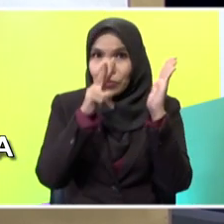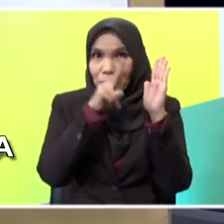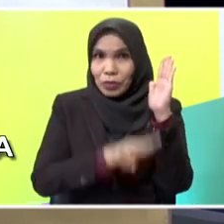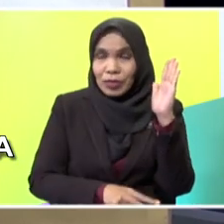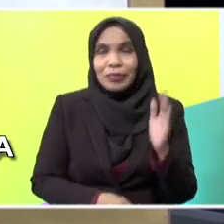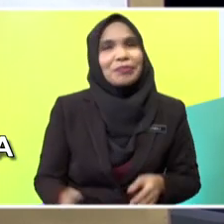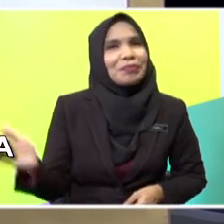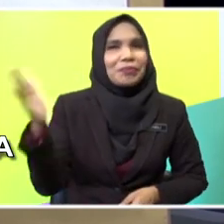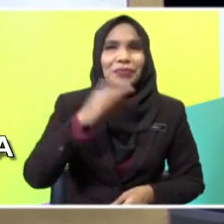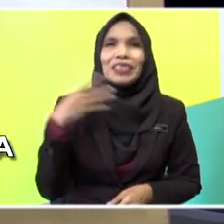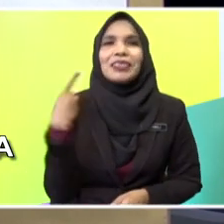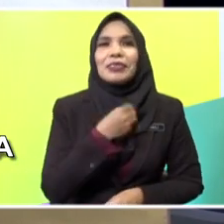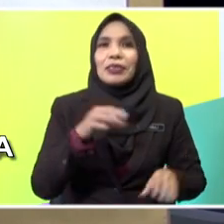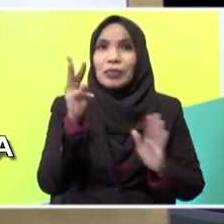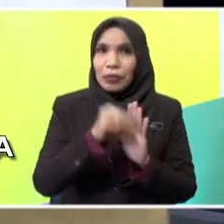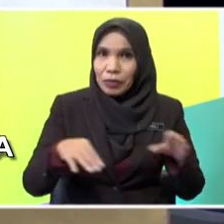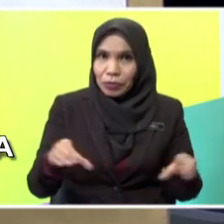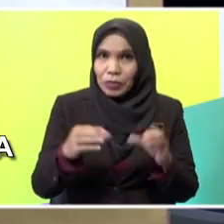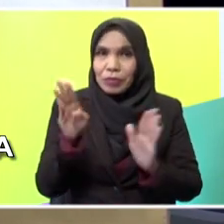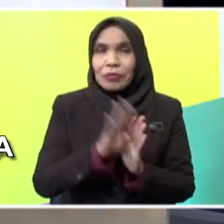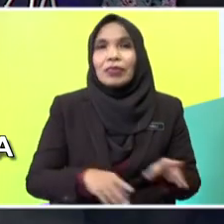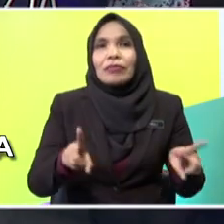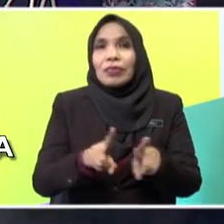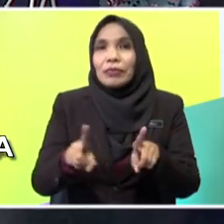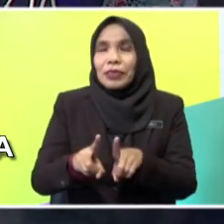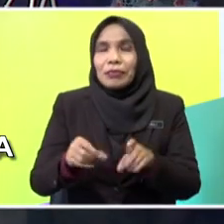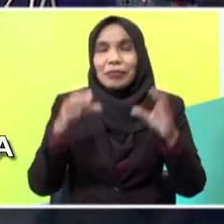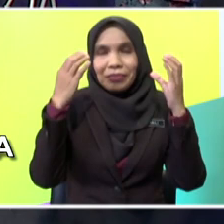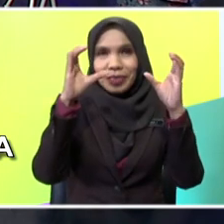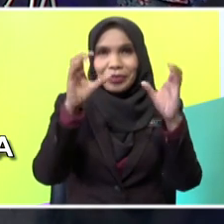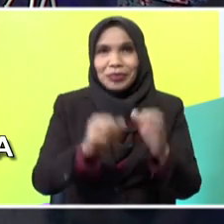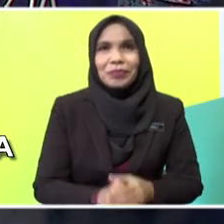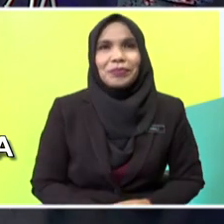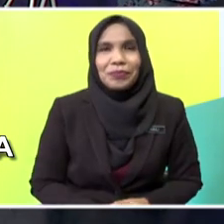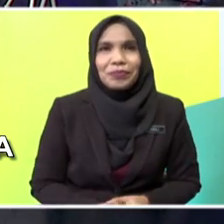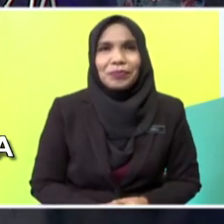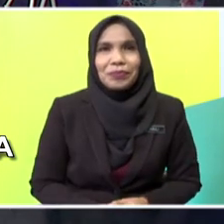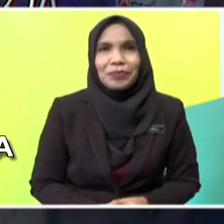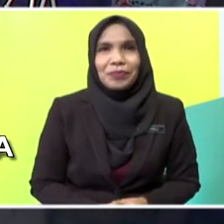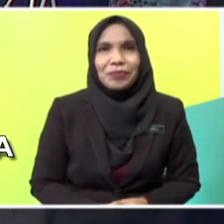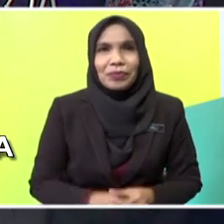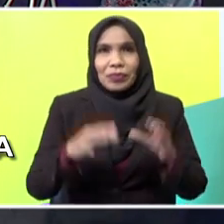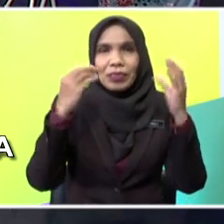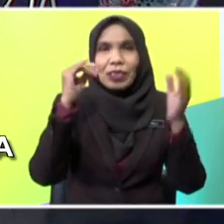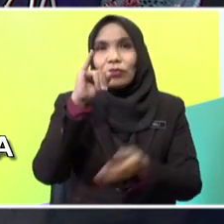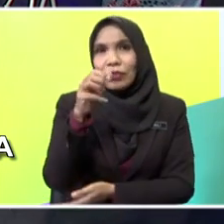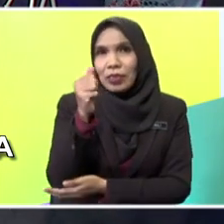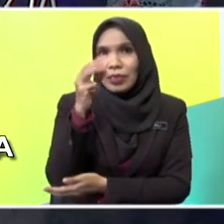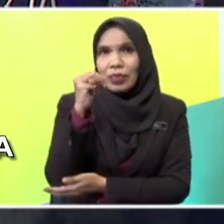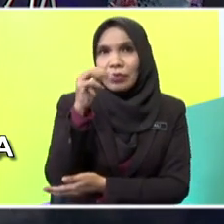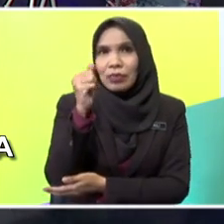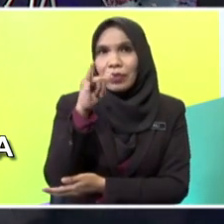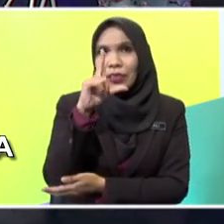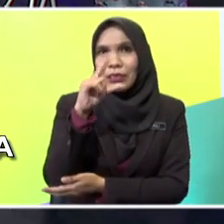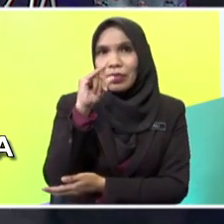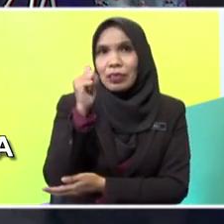Cikgu membuat pola boleh? Boleh Rina. Cikgu, teruja okay, saya. Nanti Cikgu Jamalia akan bimbing. Saya akan bantu Rina, sebab